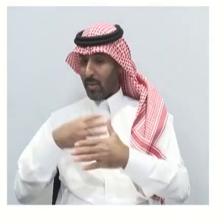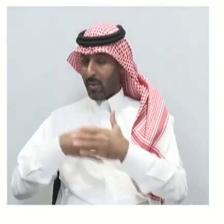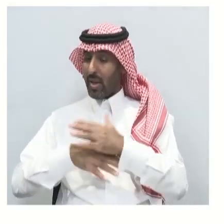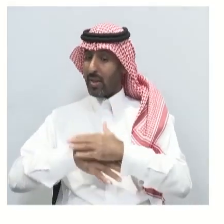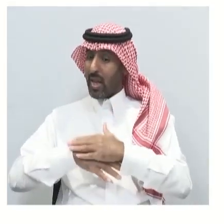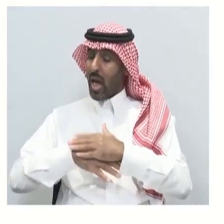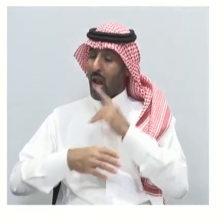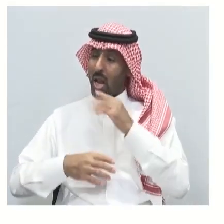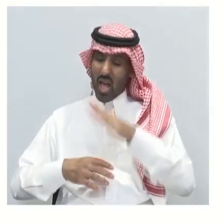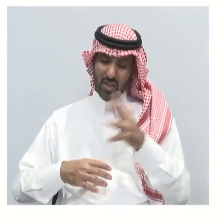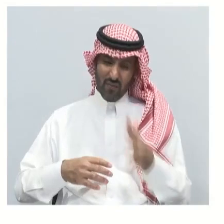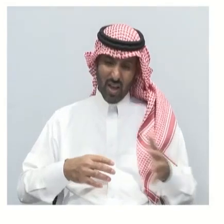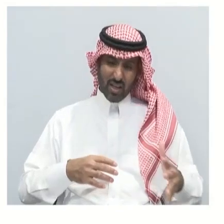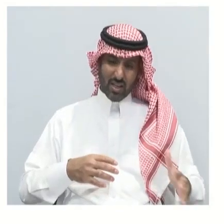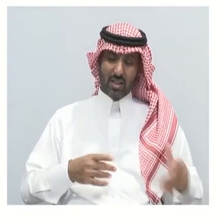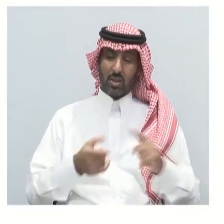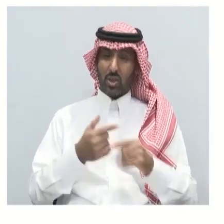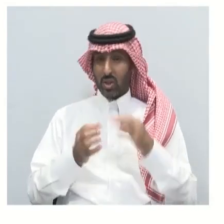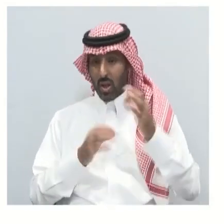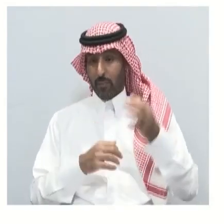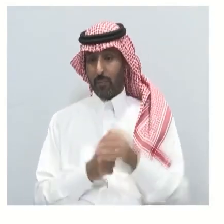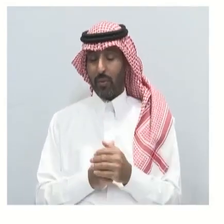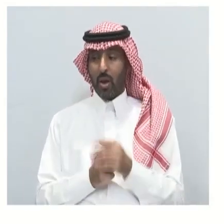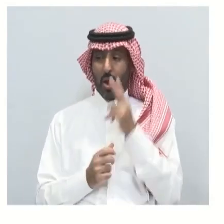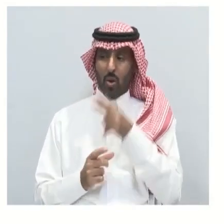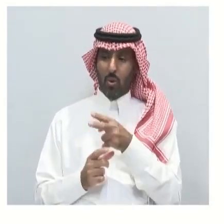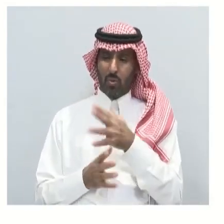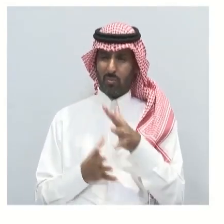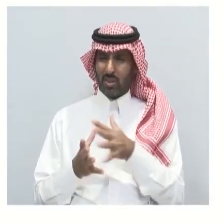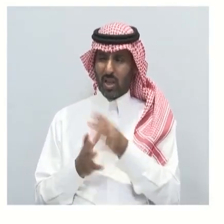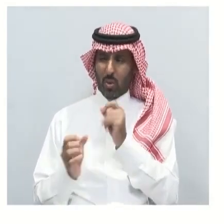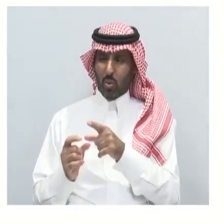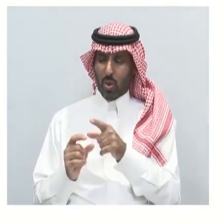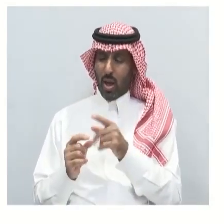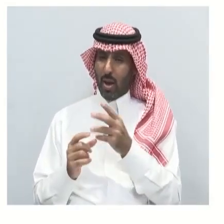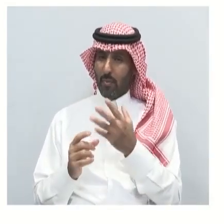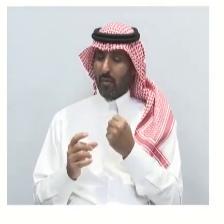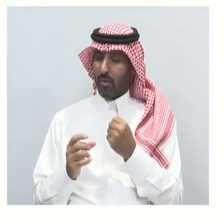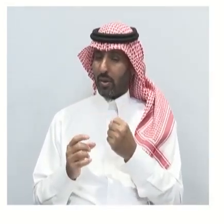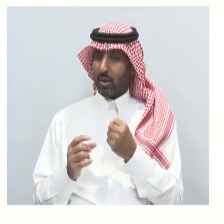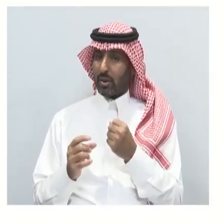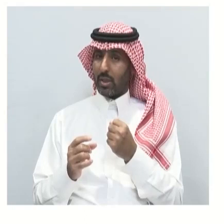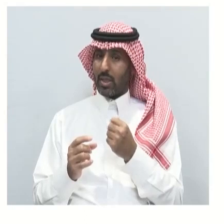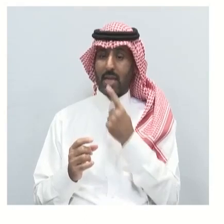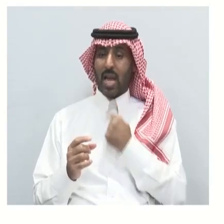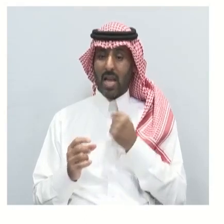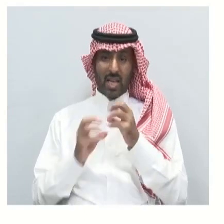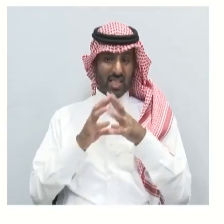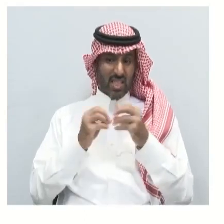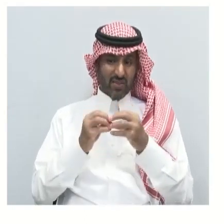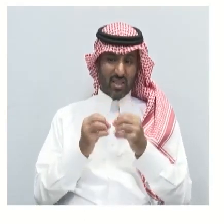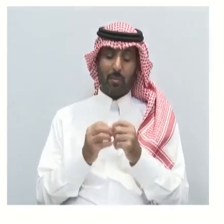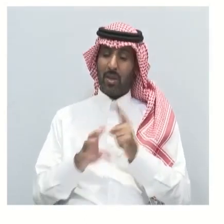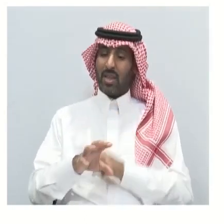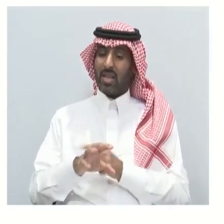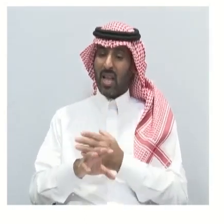افراد المجتمع او ايضا موقف غامض ويحتاج الى ايضاح وتفسير محدد مثل تاخر